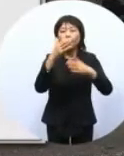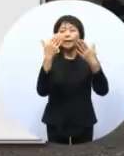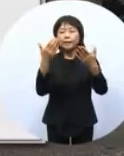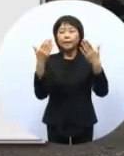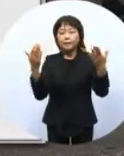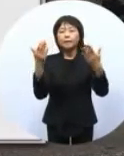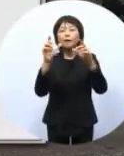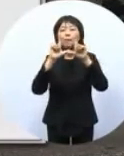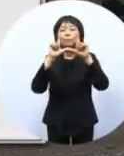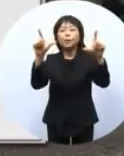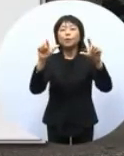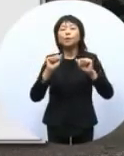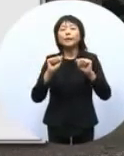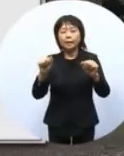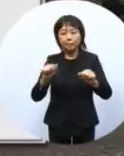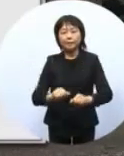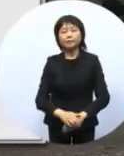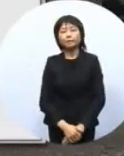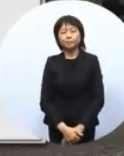ます。